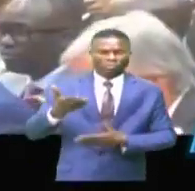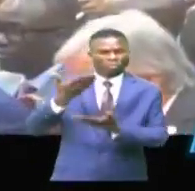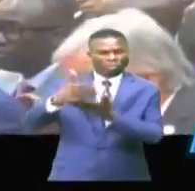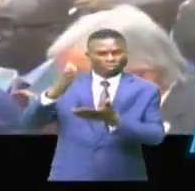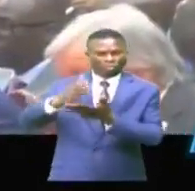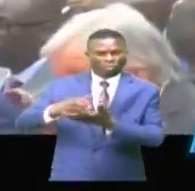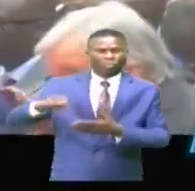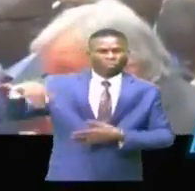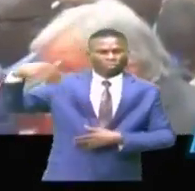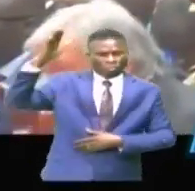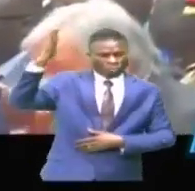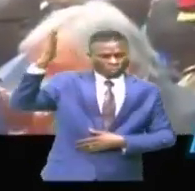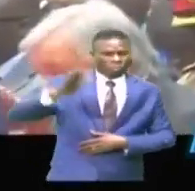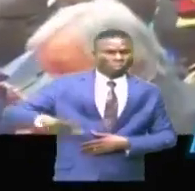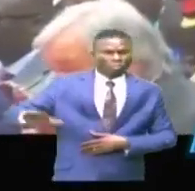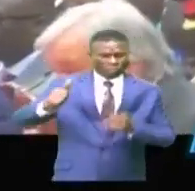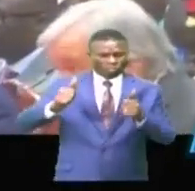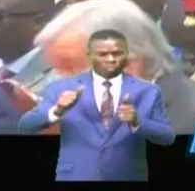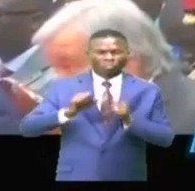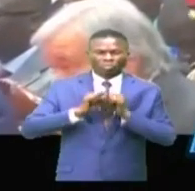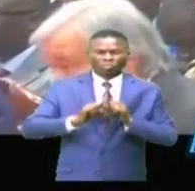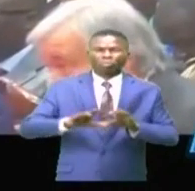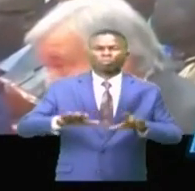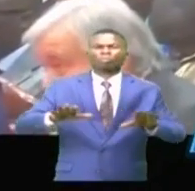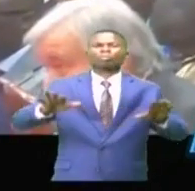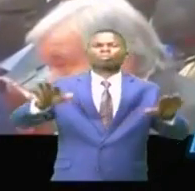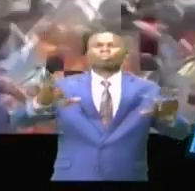sur sa jeunesse